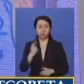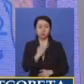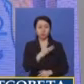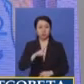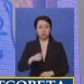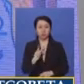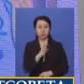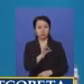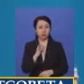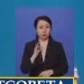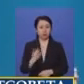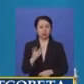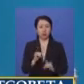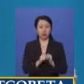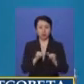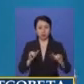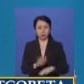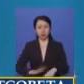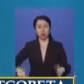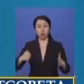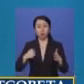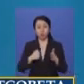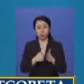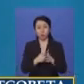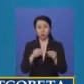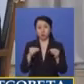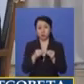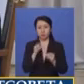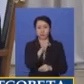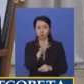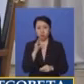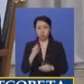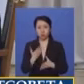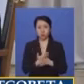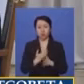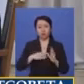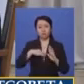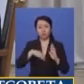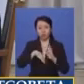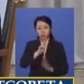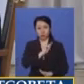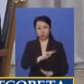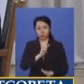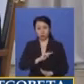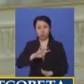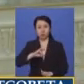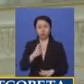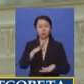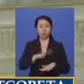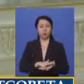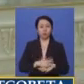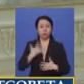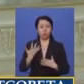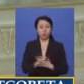4,4 процента от некоторых развитых странах и до десяти процентов благодаря высоко эффективной работе и средства нацфонда